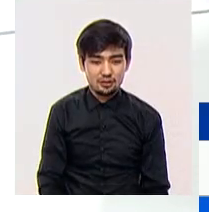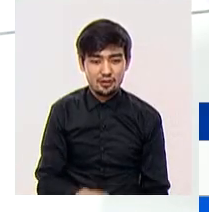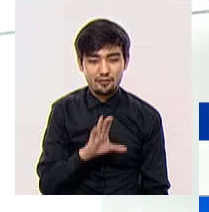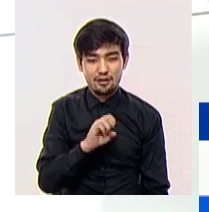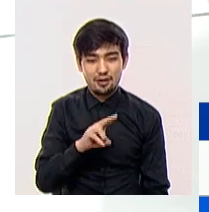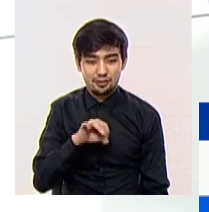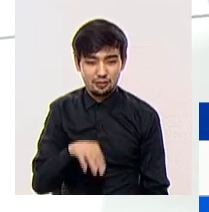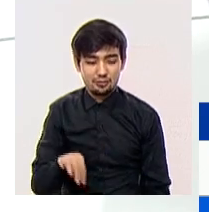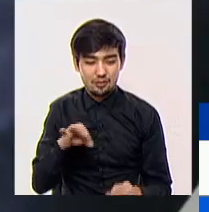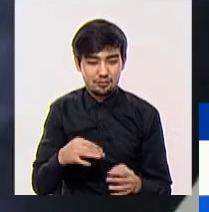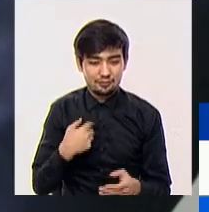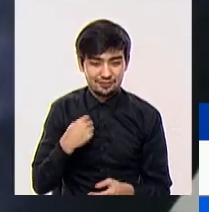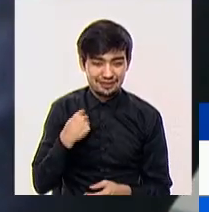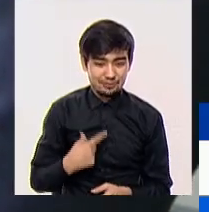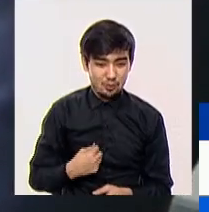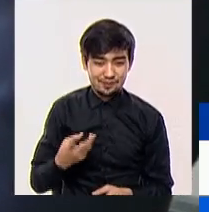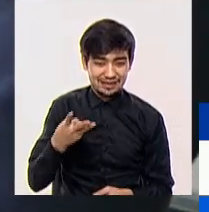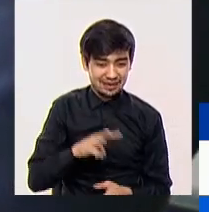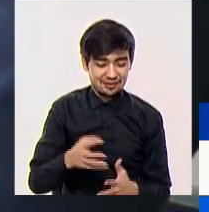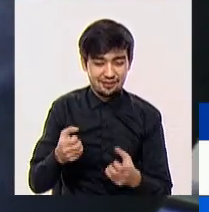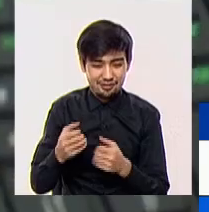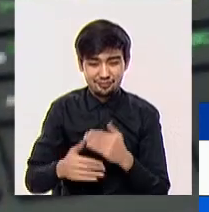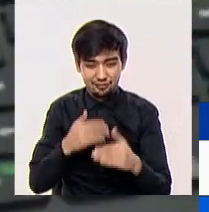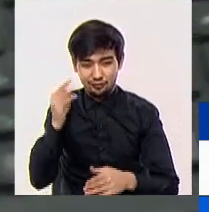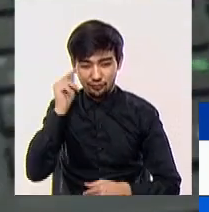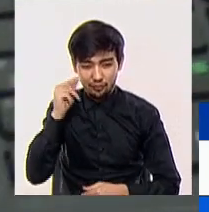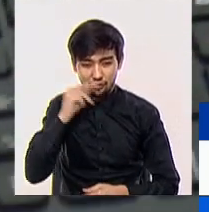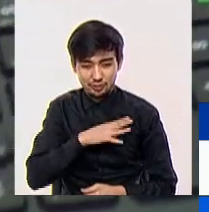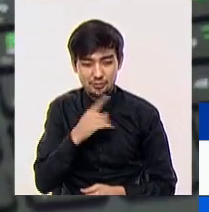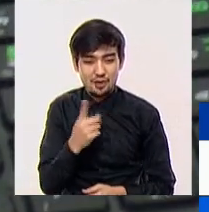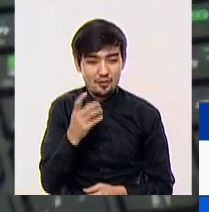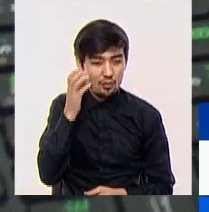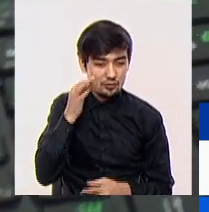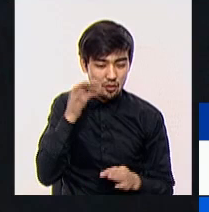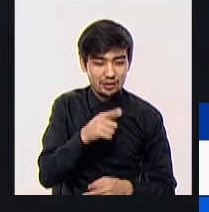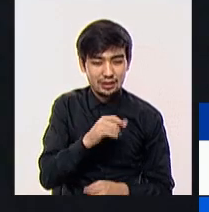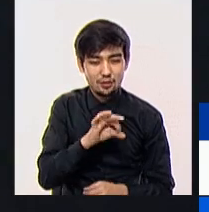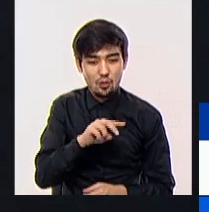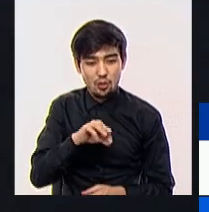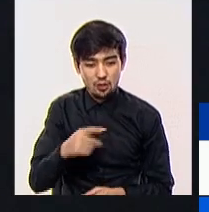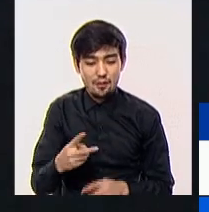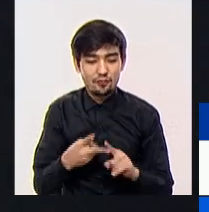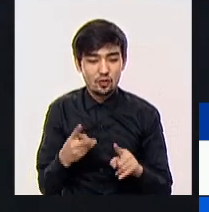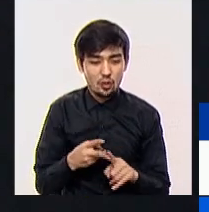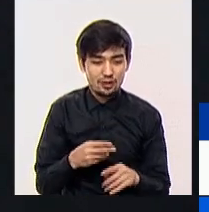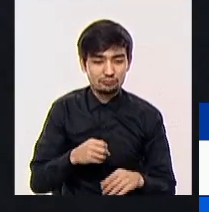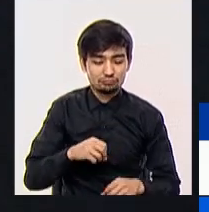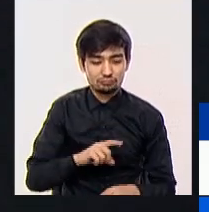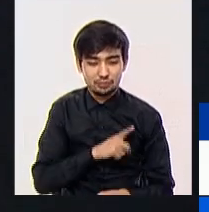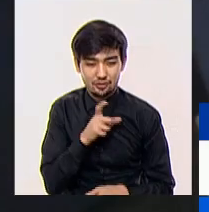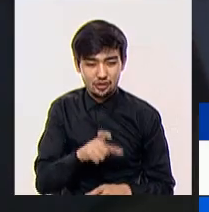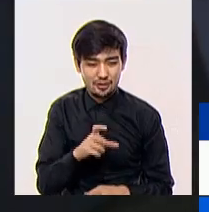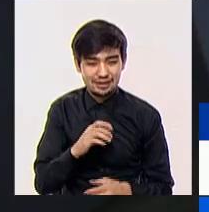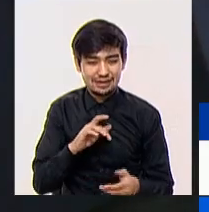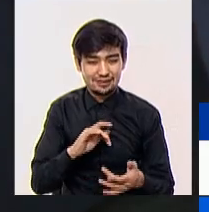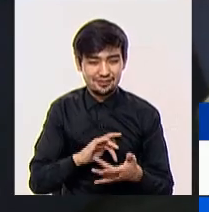Вадиму Антипину пришлось получить 3 диплома, чтобы реализоваться. По первому образованию он биолог, по второму специалист в сфере информационных систем.